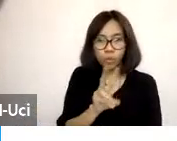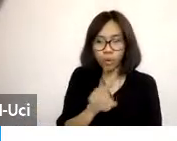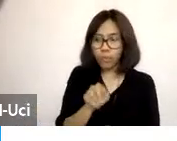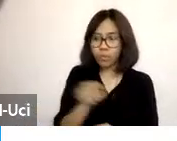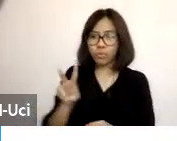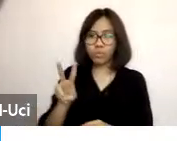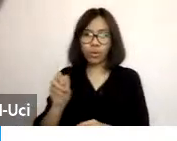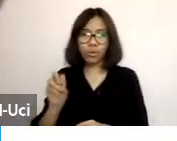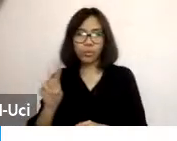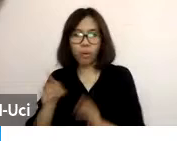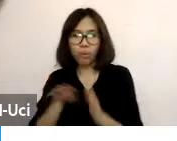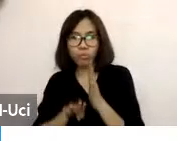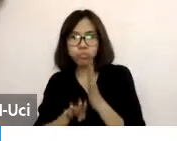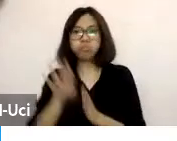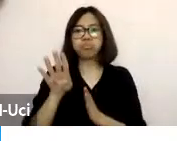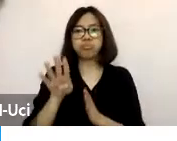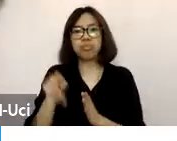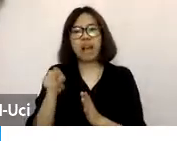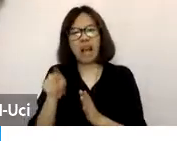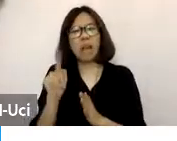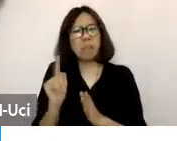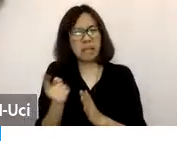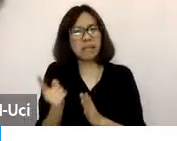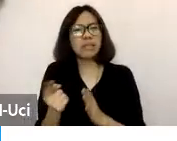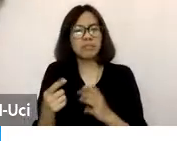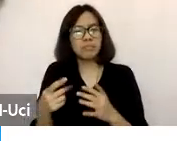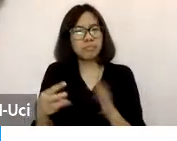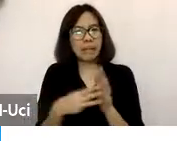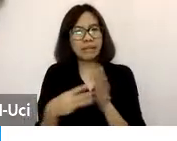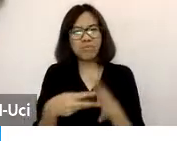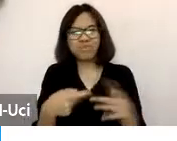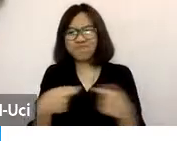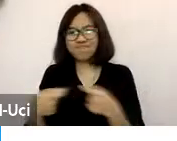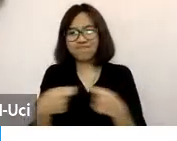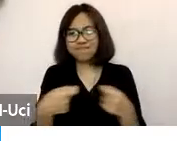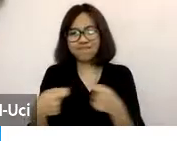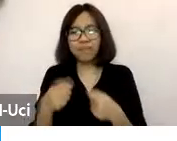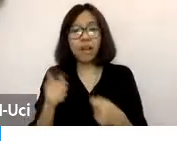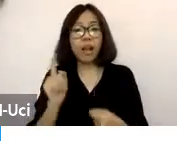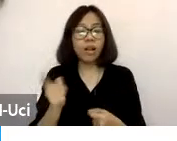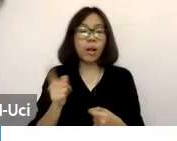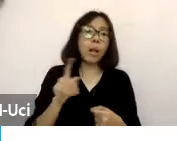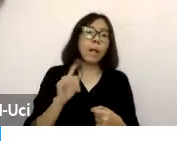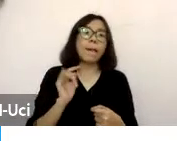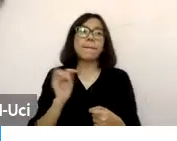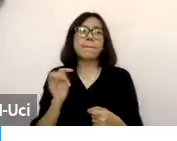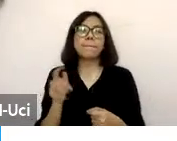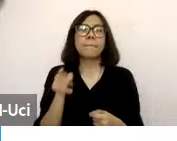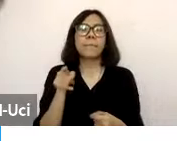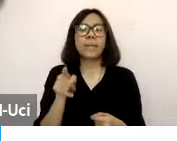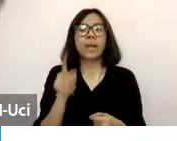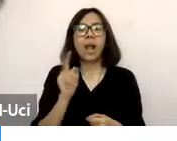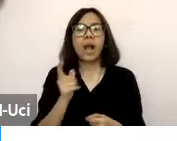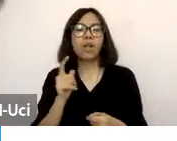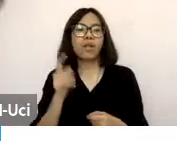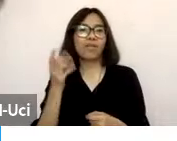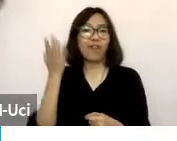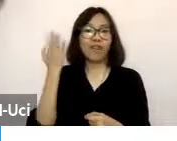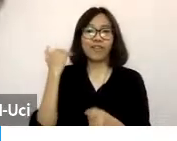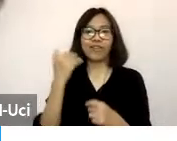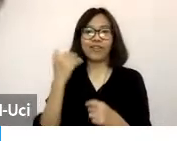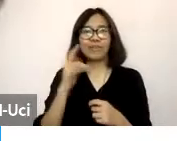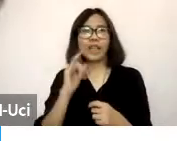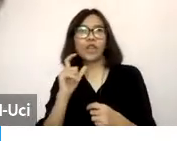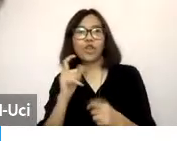saja ada potensi sengketa yang akan muncul di situ Seperti yang mungkin Sampaikanlah masyrofi tadi lebih bahwa ketika harbolnas muncul